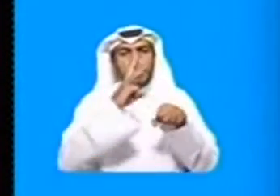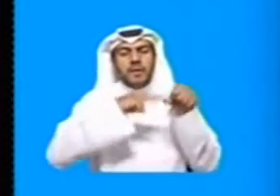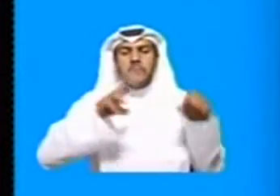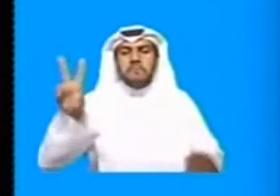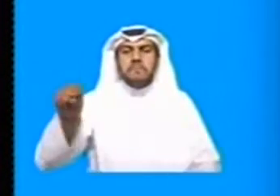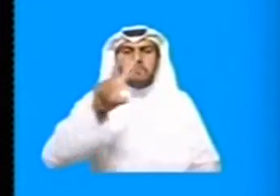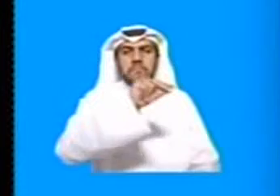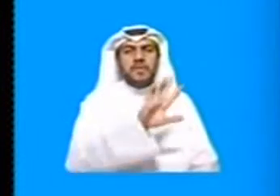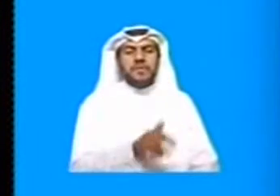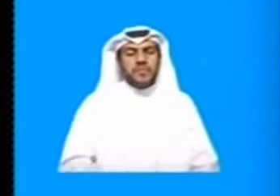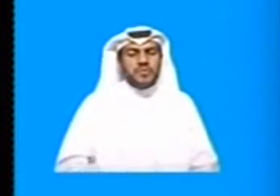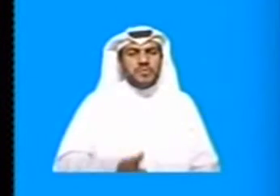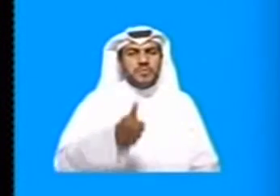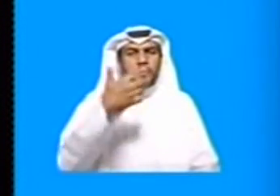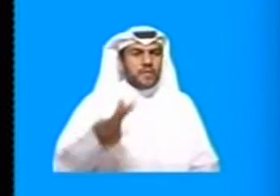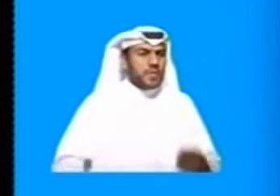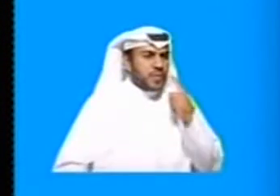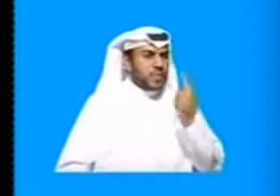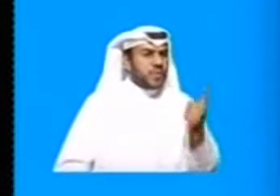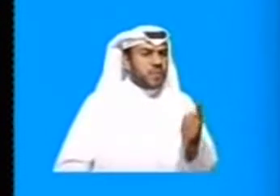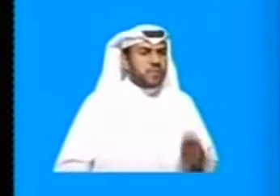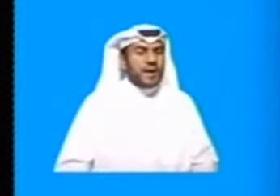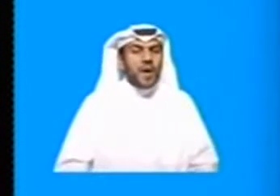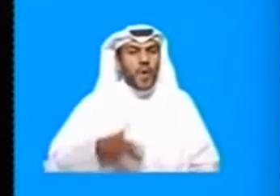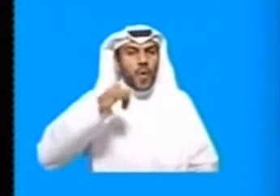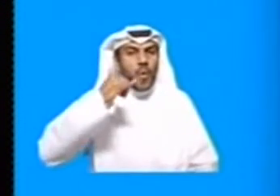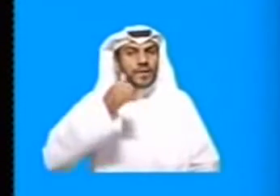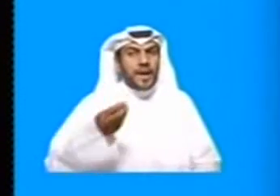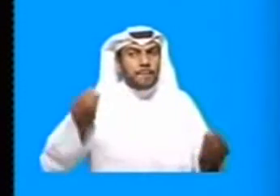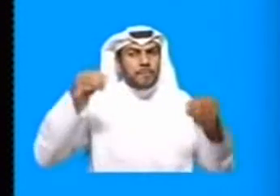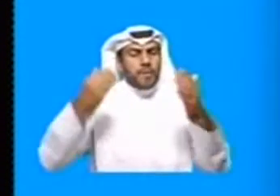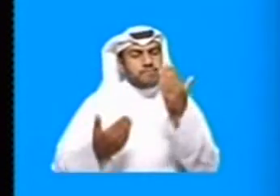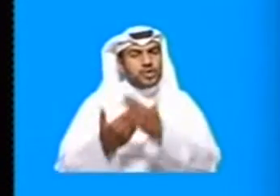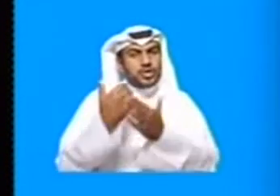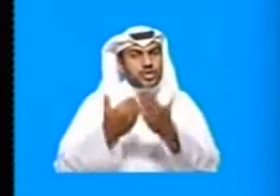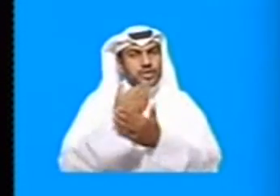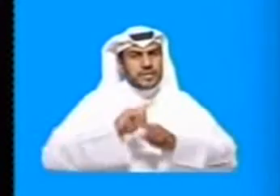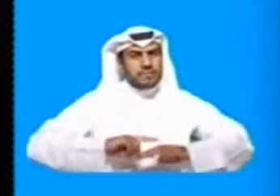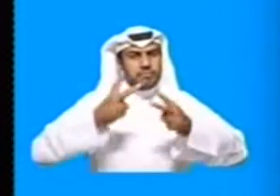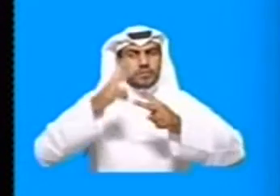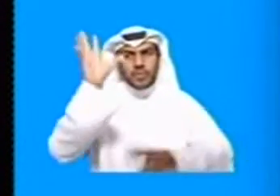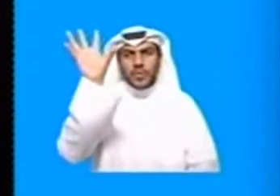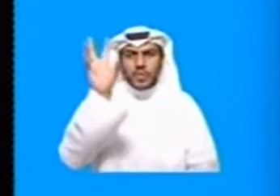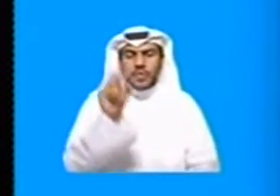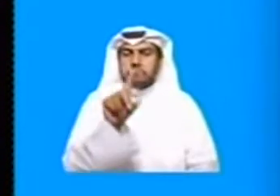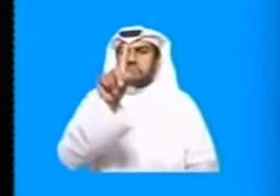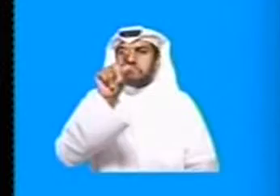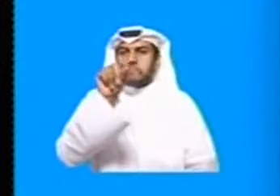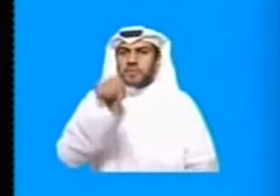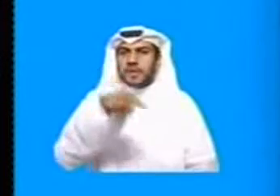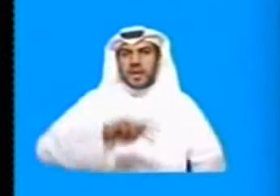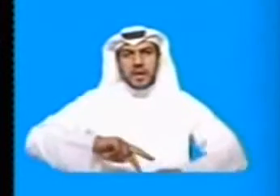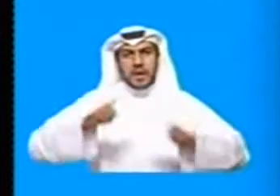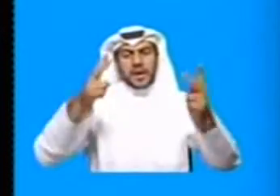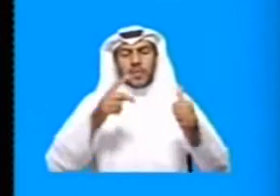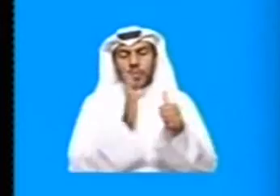يمكن للمستخدم من استقبال روابط فيديو وتشغيلها مع الاستمرار في تصفح أي شيء آخر على الهاتف. وأما